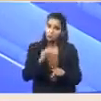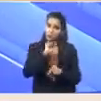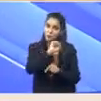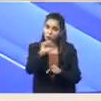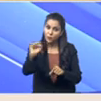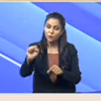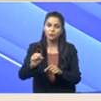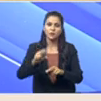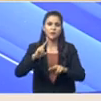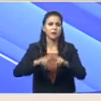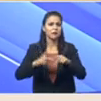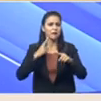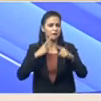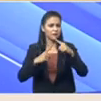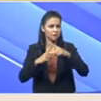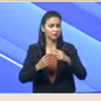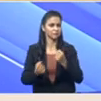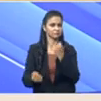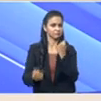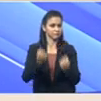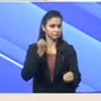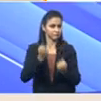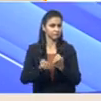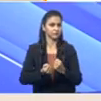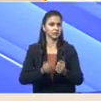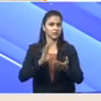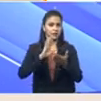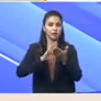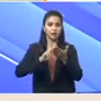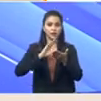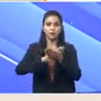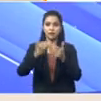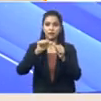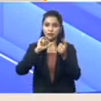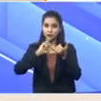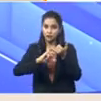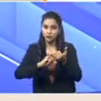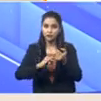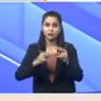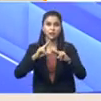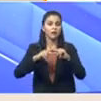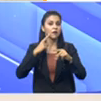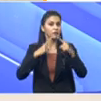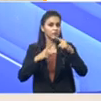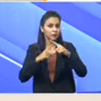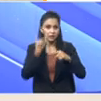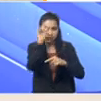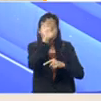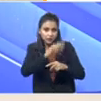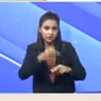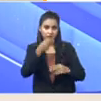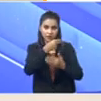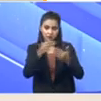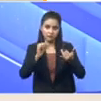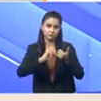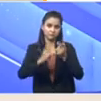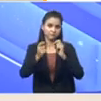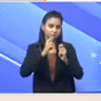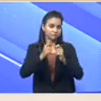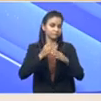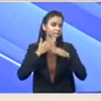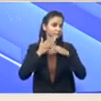अपनी फिटनेस रूटीन के एक्सपीरियंस फिट इंडिया के नाम सोशल मीडिया पर जरूर शेयर